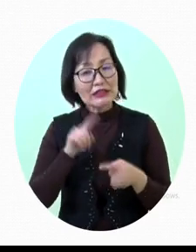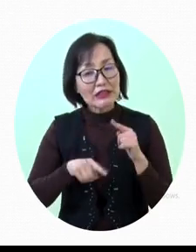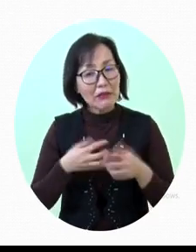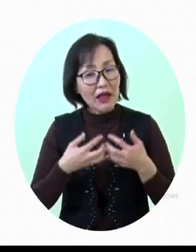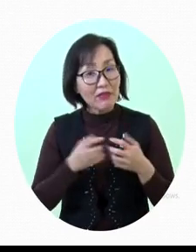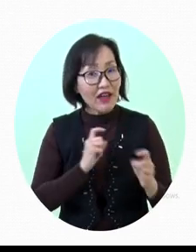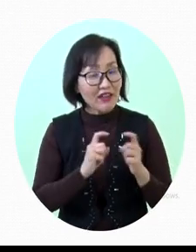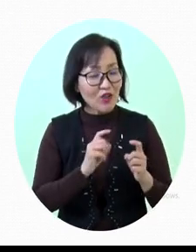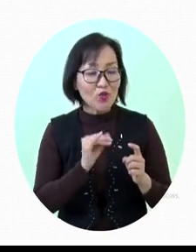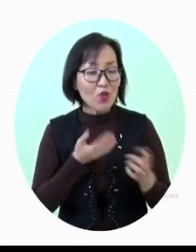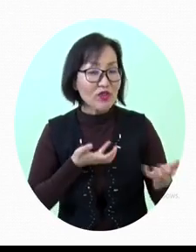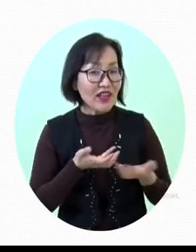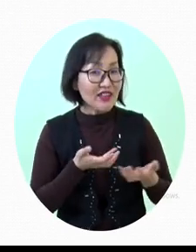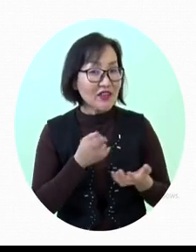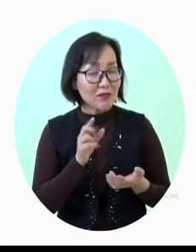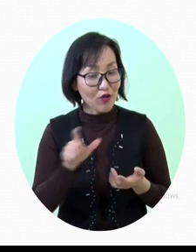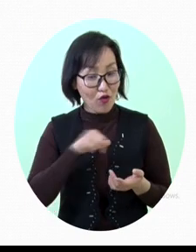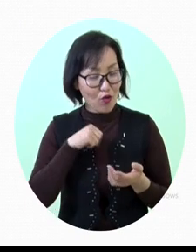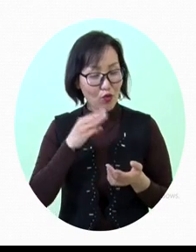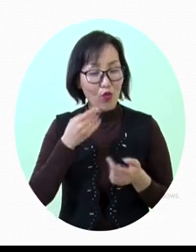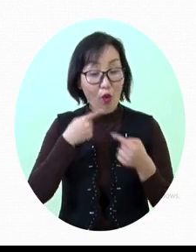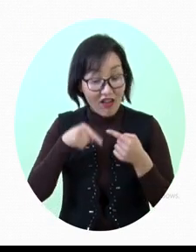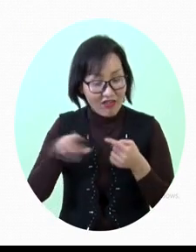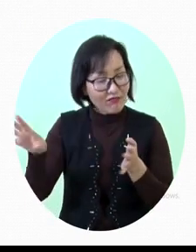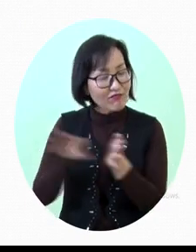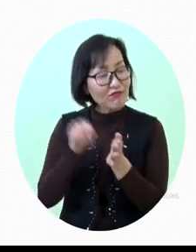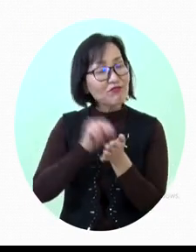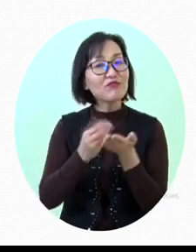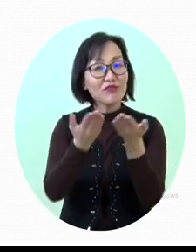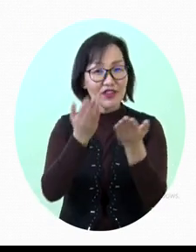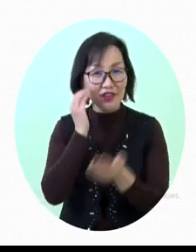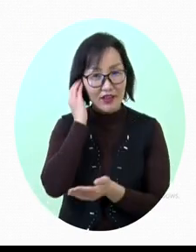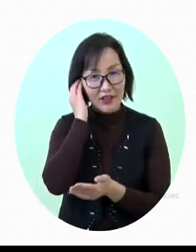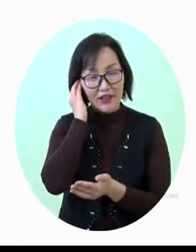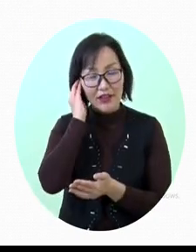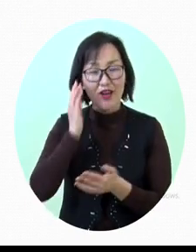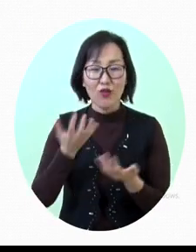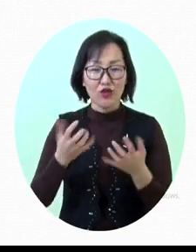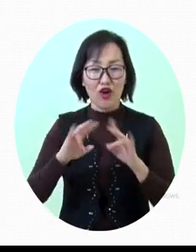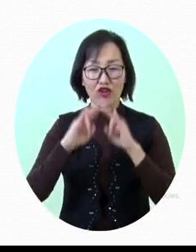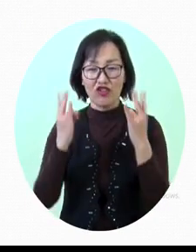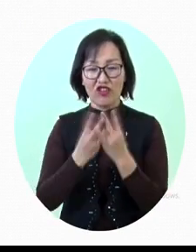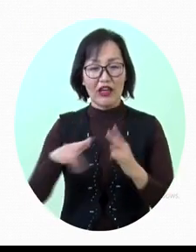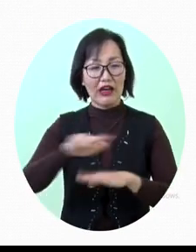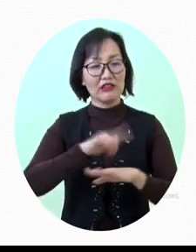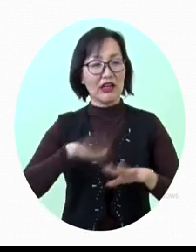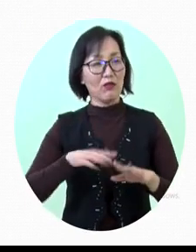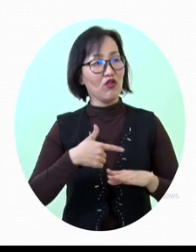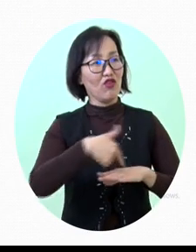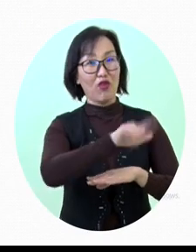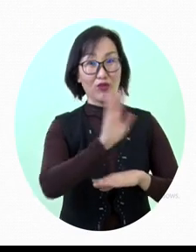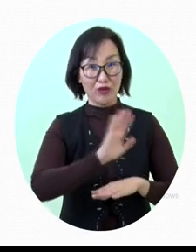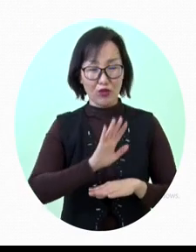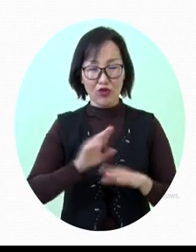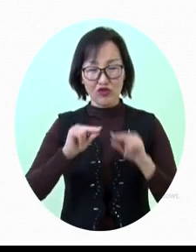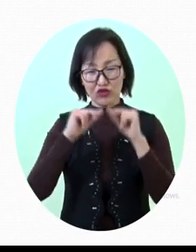бол ямар амтнтай юу гэж ярилцах байсан тухайгаа бичгэнэ. За хүүхдүүд гэртээ олон нийтийн газраар явахгүй